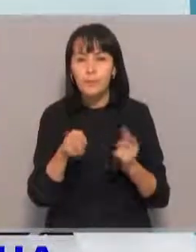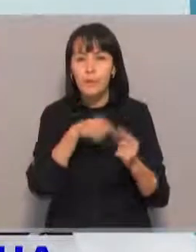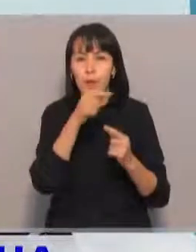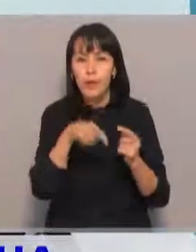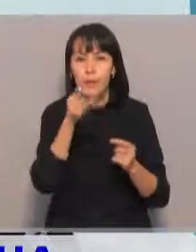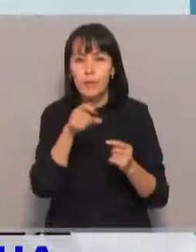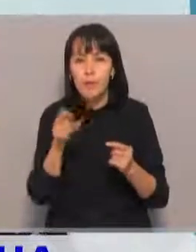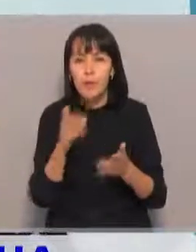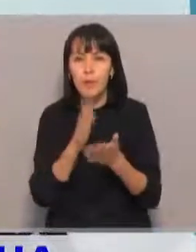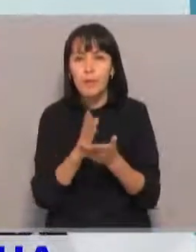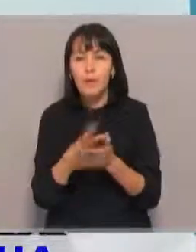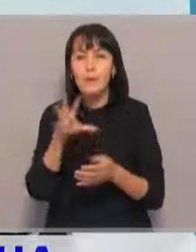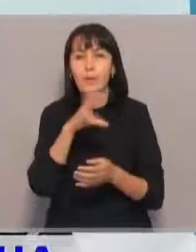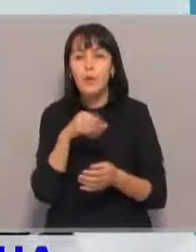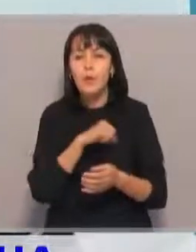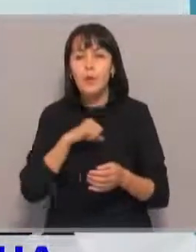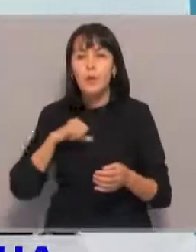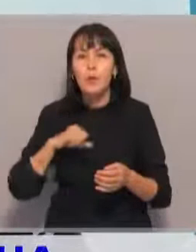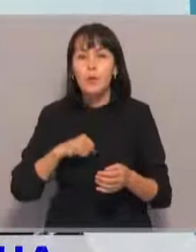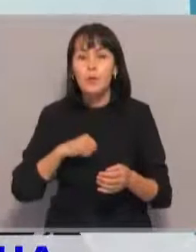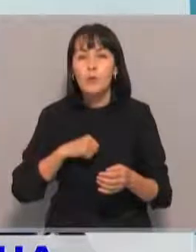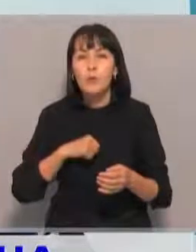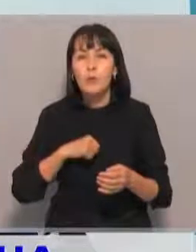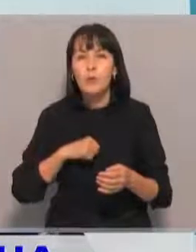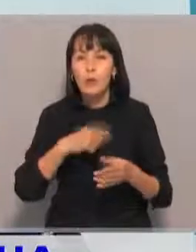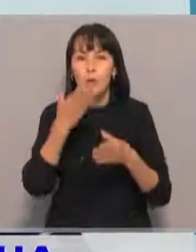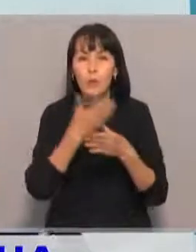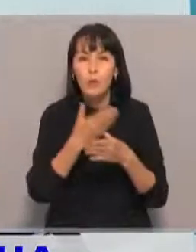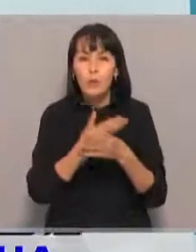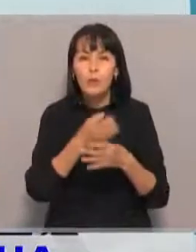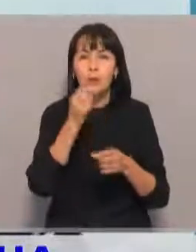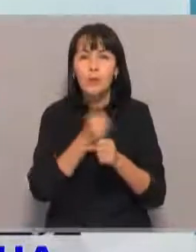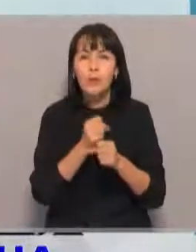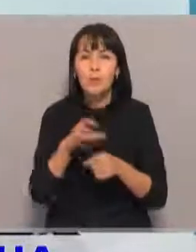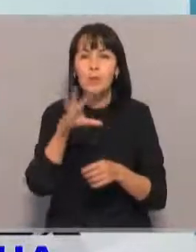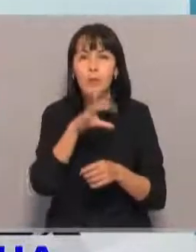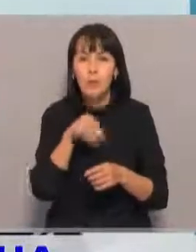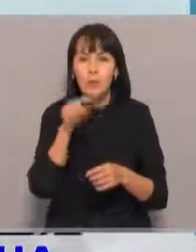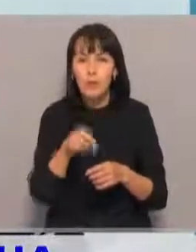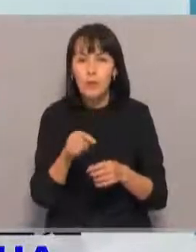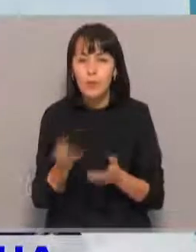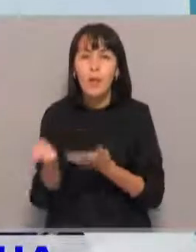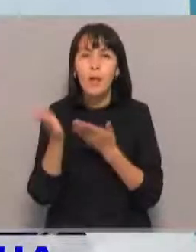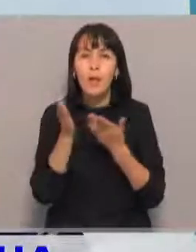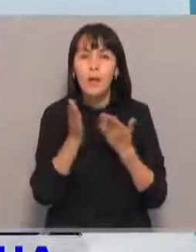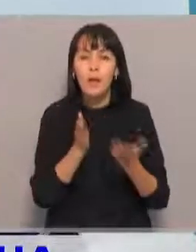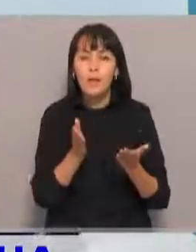кәсіпкерлер болсын, барлығы өзінің қолына не келеді, не жасай алады, соның барлығын ортаға